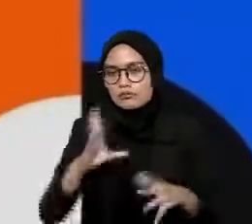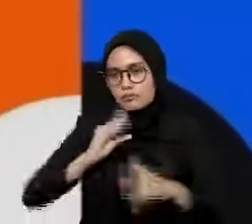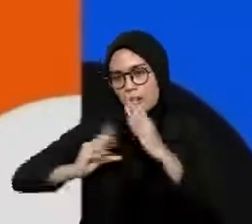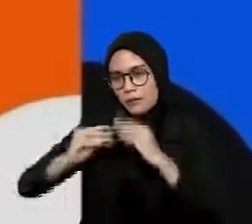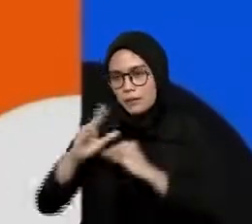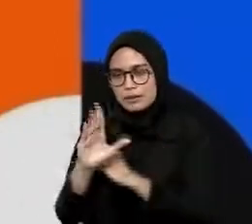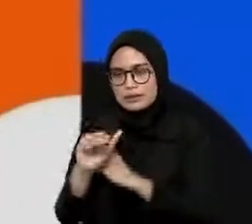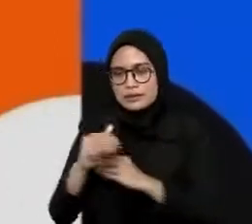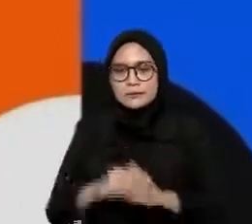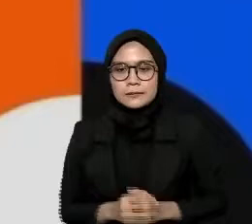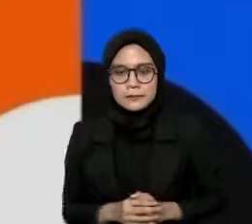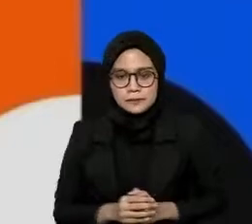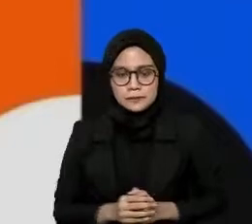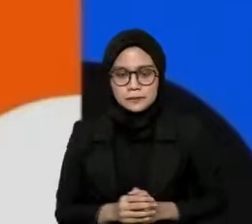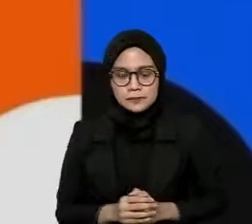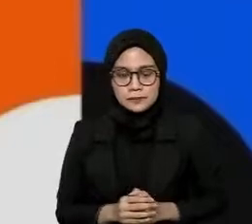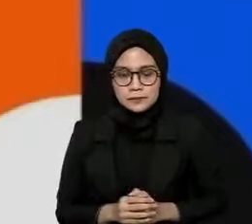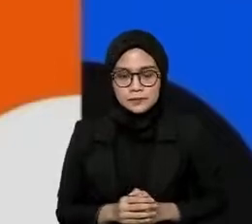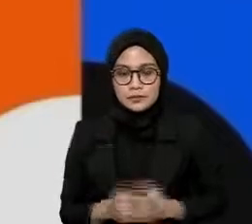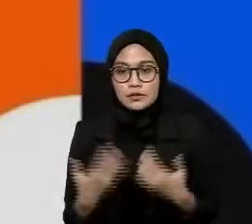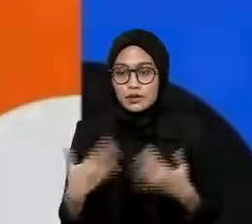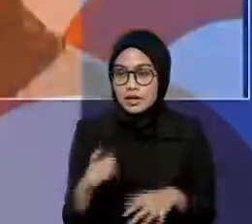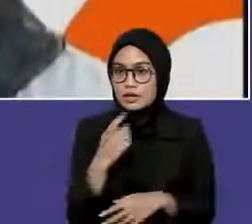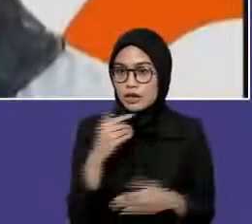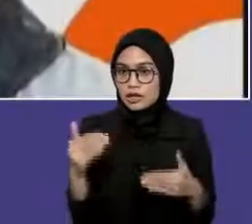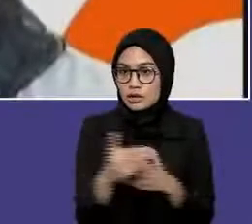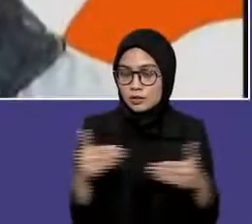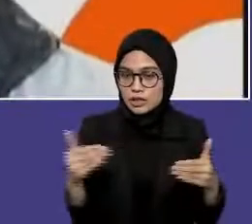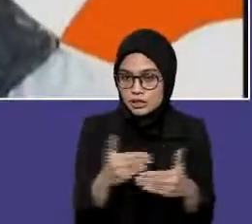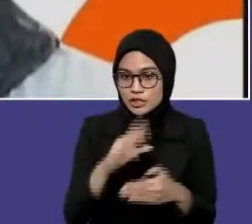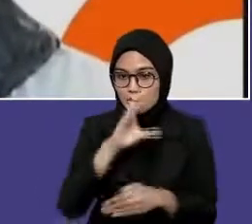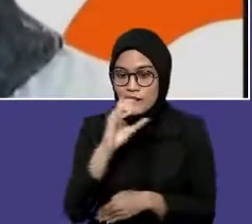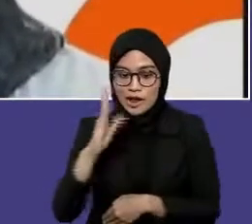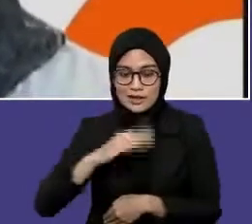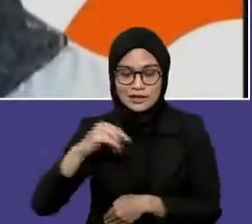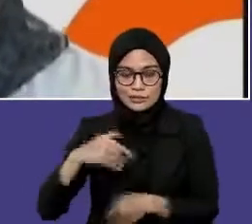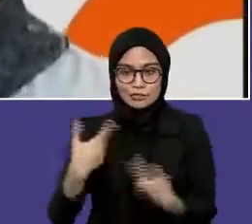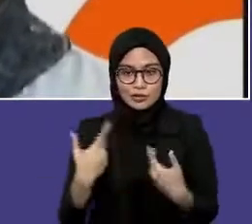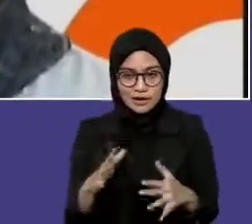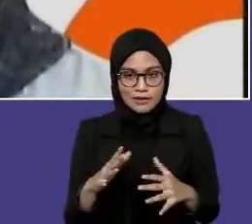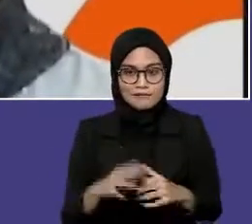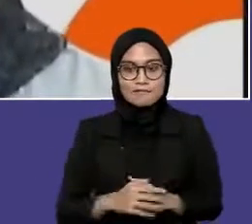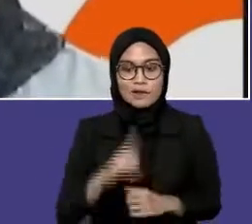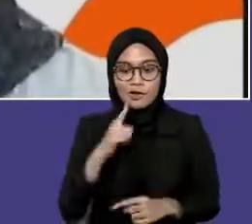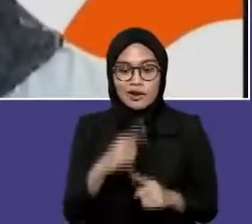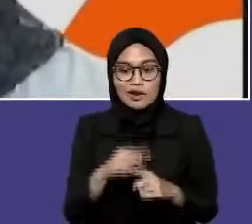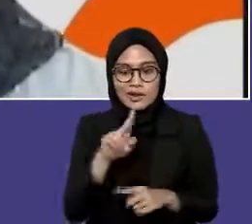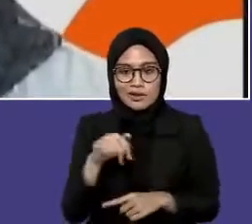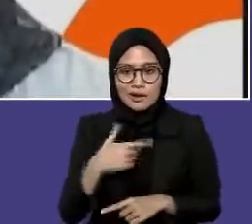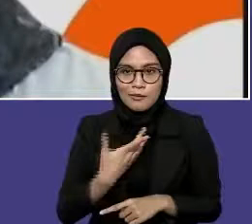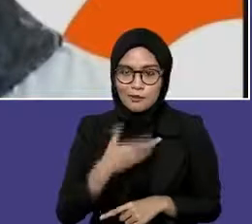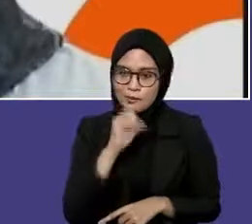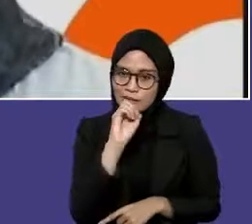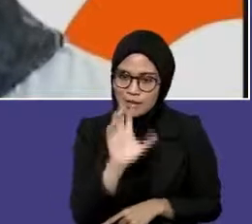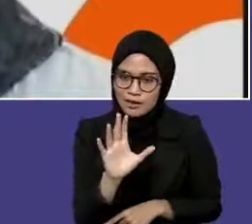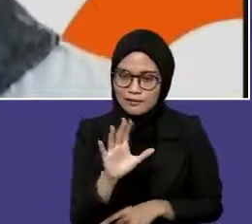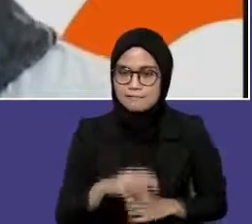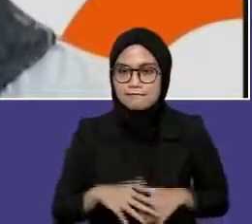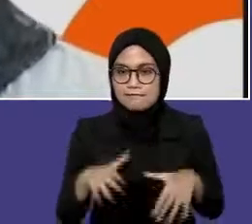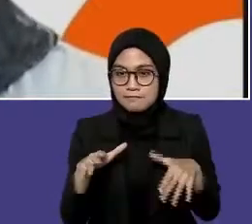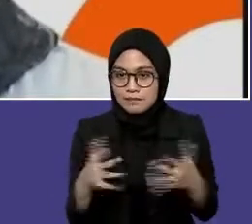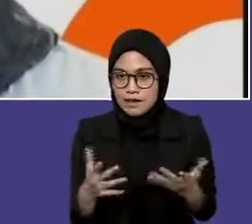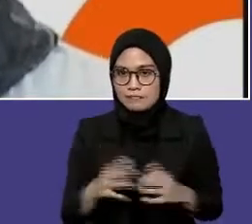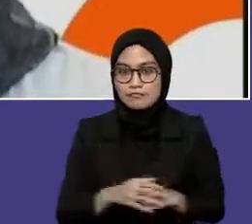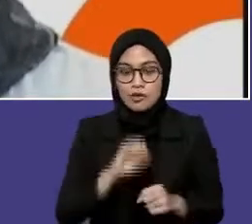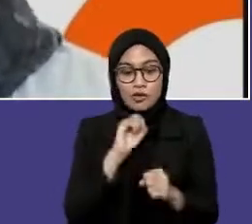yang terkait dengan pengendalian transportasi yang dapat kami sampaikan pada sore hari ini. Sekali lagi, agar tetap diingat